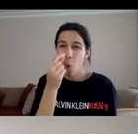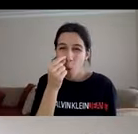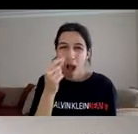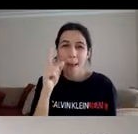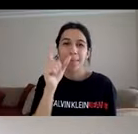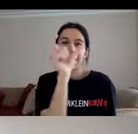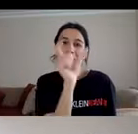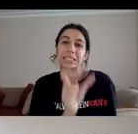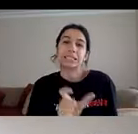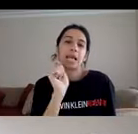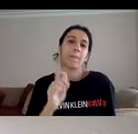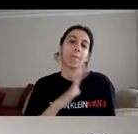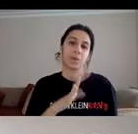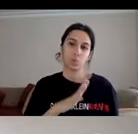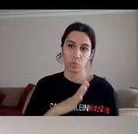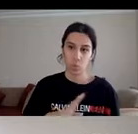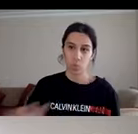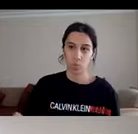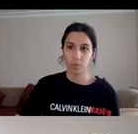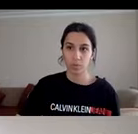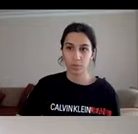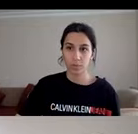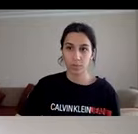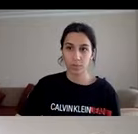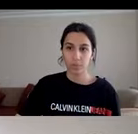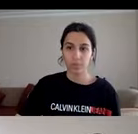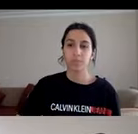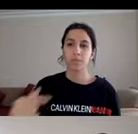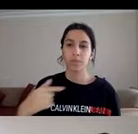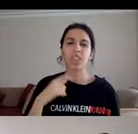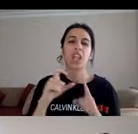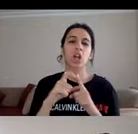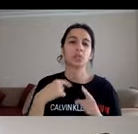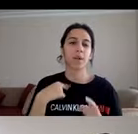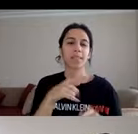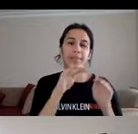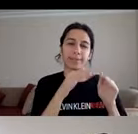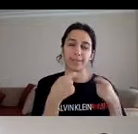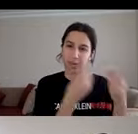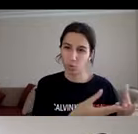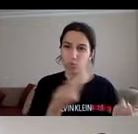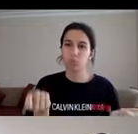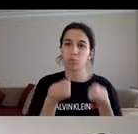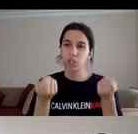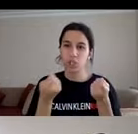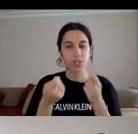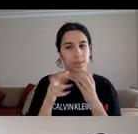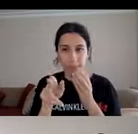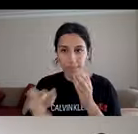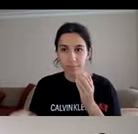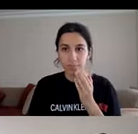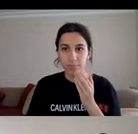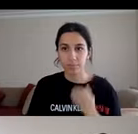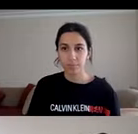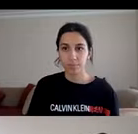listesine dönüştürmek istiyor standartları. O konuda da ben onlara danışman olarak elimden geldiğince destek verdim. Çalışma bir seviyeye geldi.